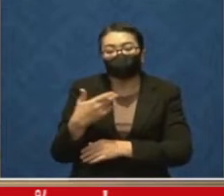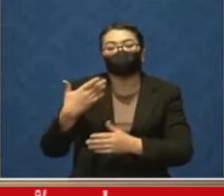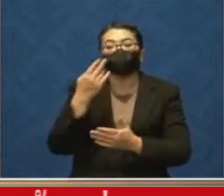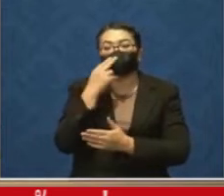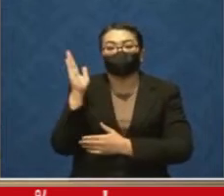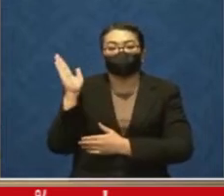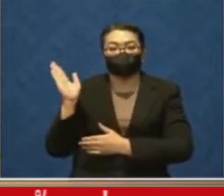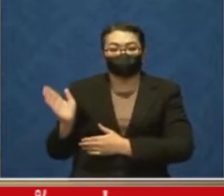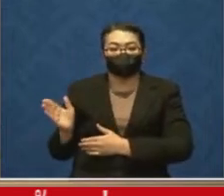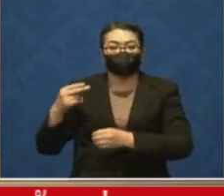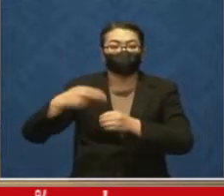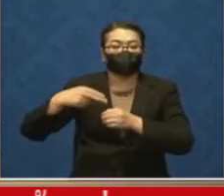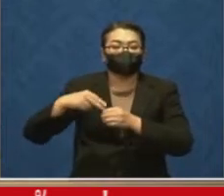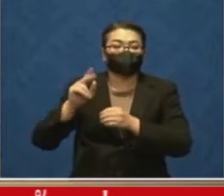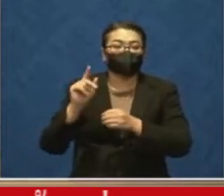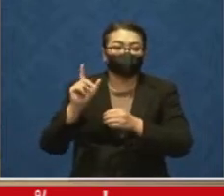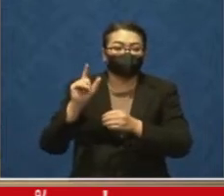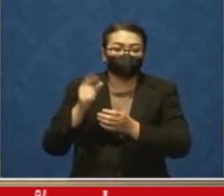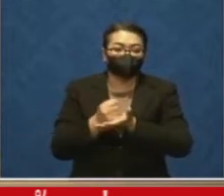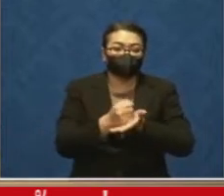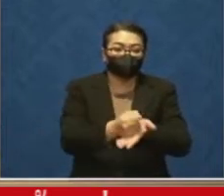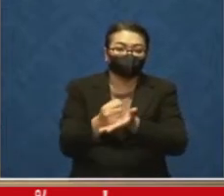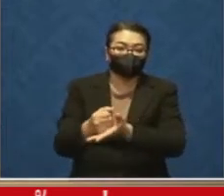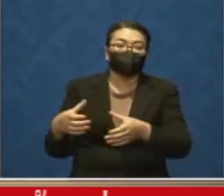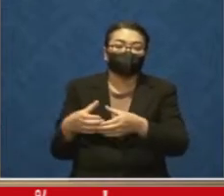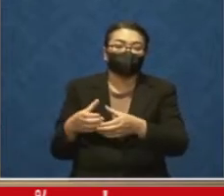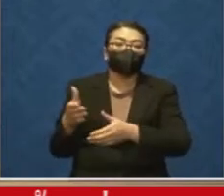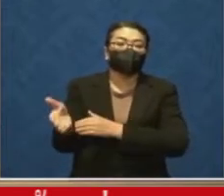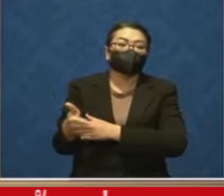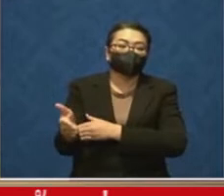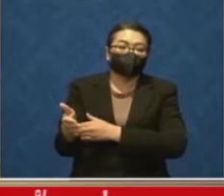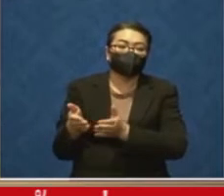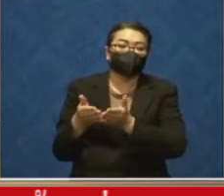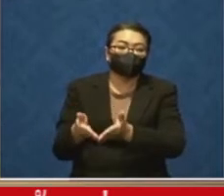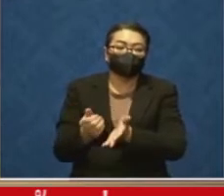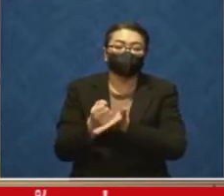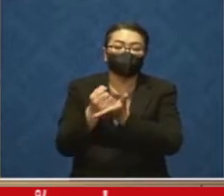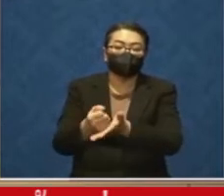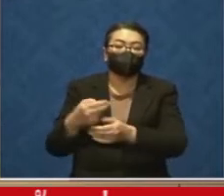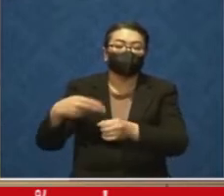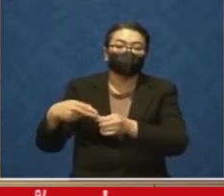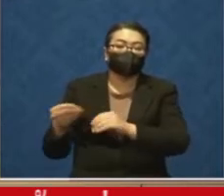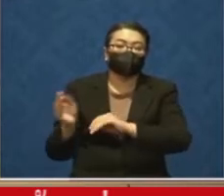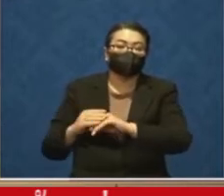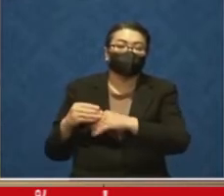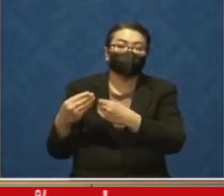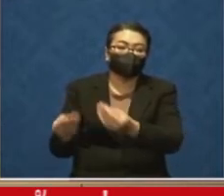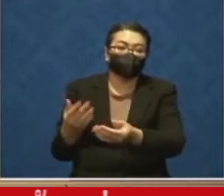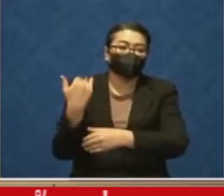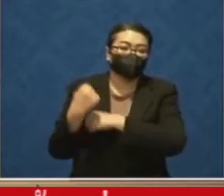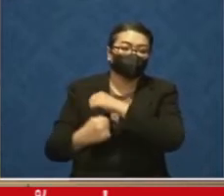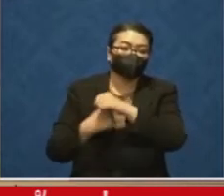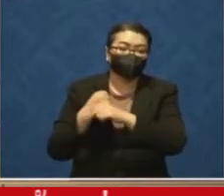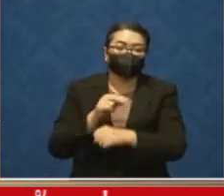ัเลขนี้ครัคำวาน้มเขียวที่จะต้องชวยเหอพี่น้ประชาชนที่ไปออกเรือตัวเลขชดๆตั้งแต่ปี